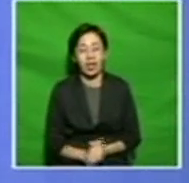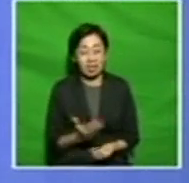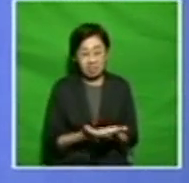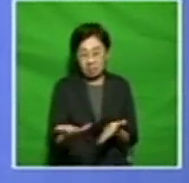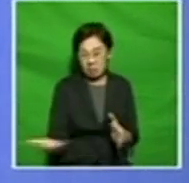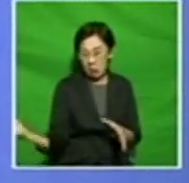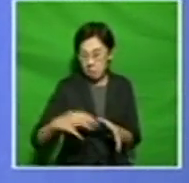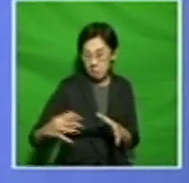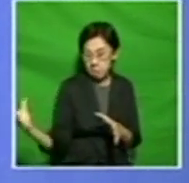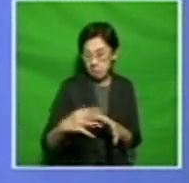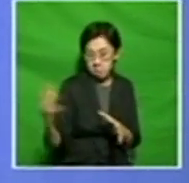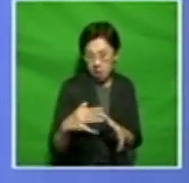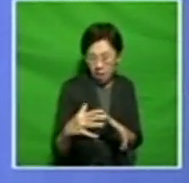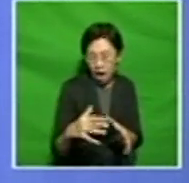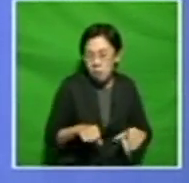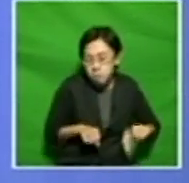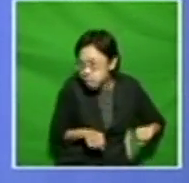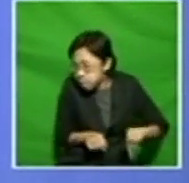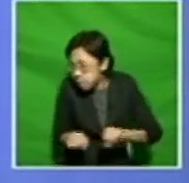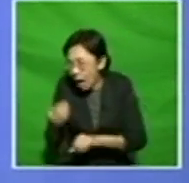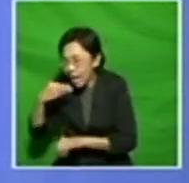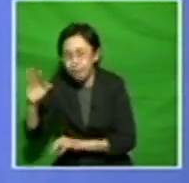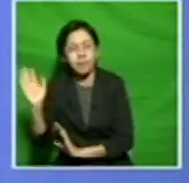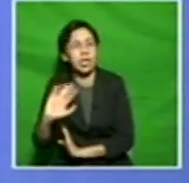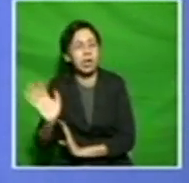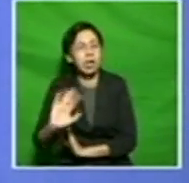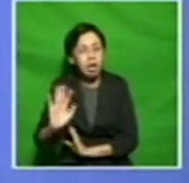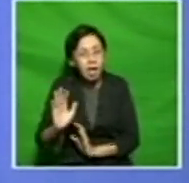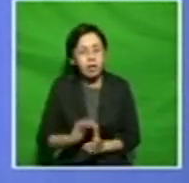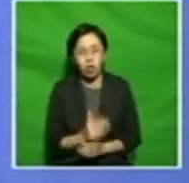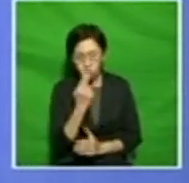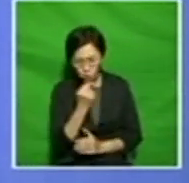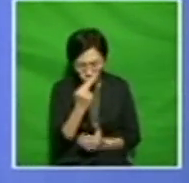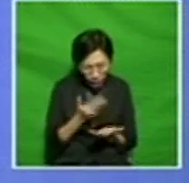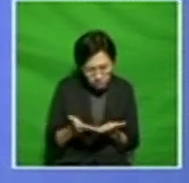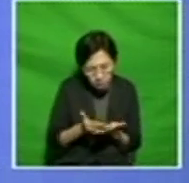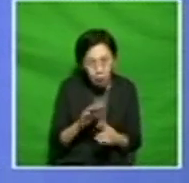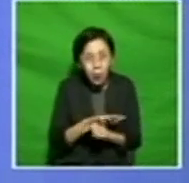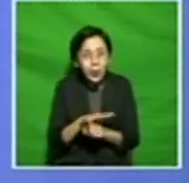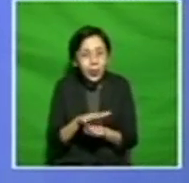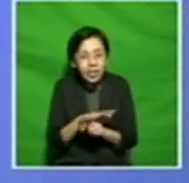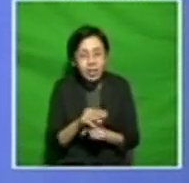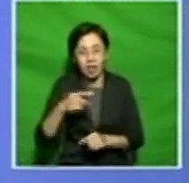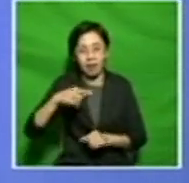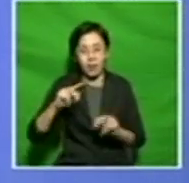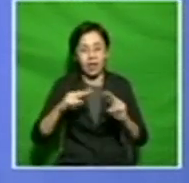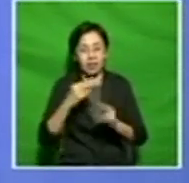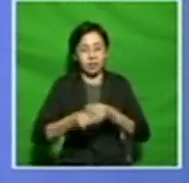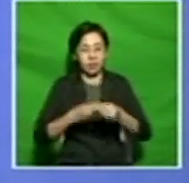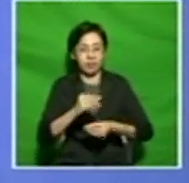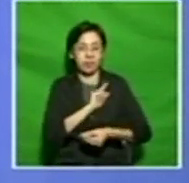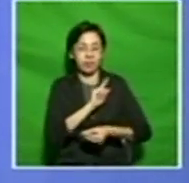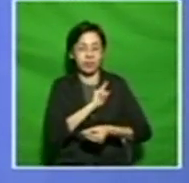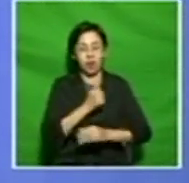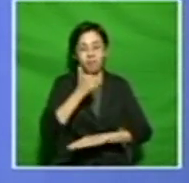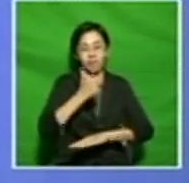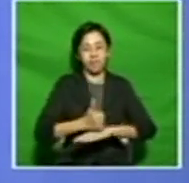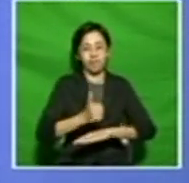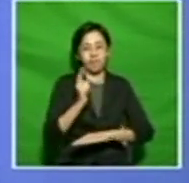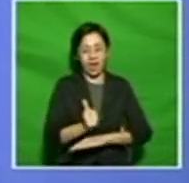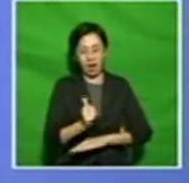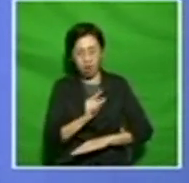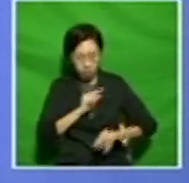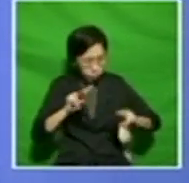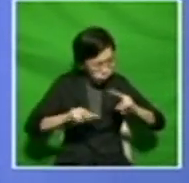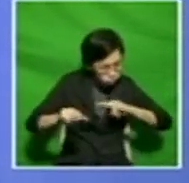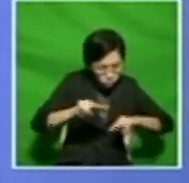ค้ากระทรวงพาณิชย์รับผิดชอบในเรื่องตรงนี้ปลัดพาณิชย์เป็นหัวหน้าผู้รับผิดชอบในการดู